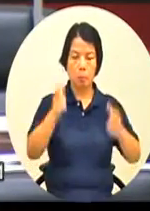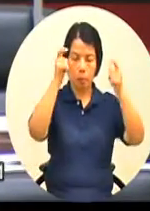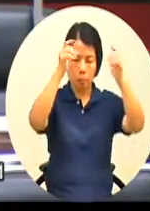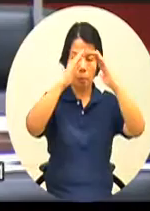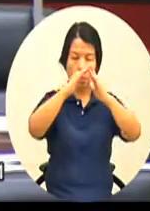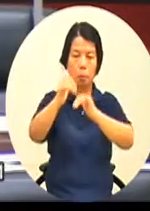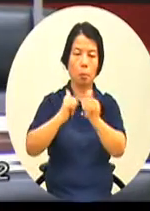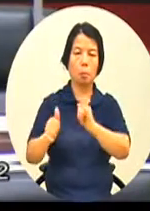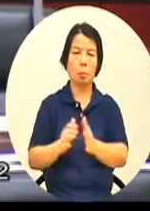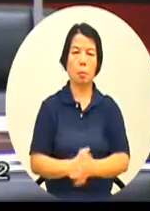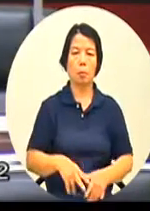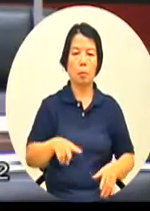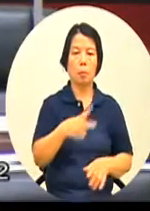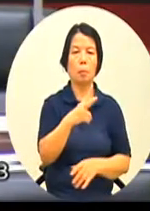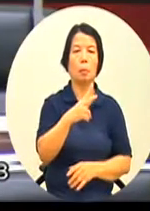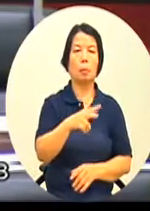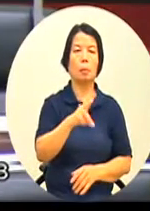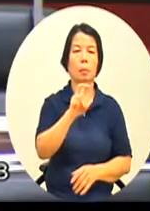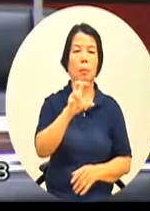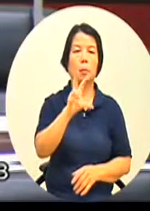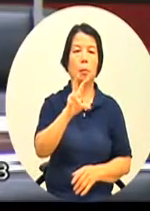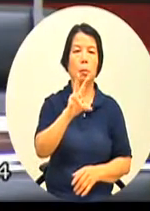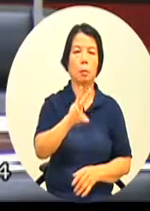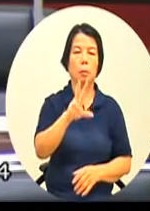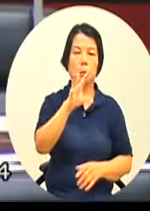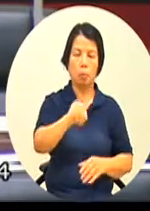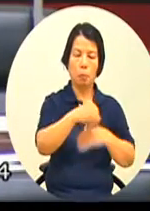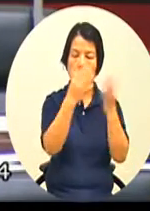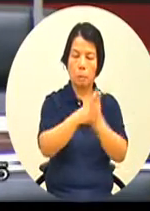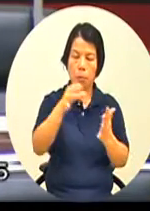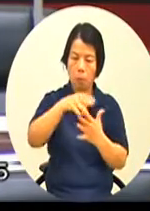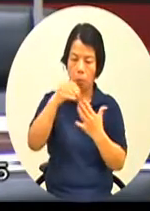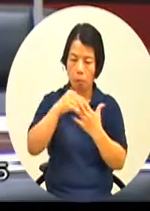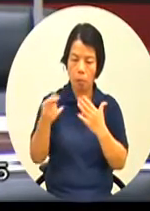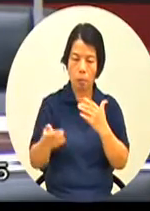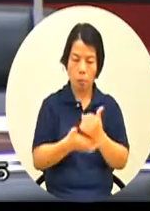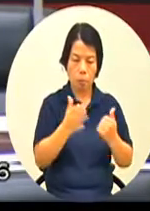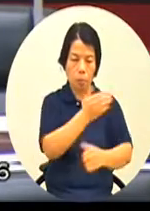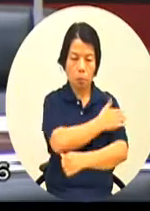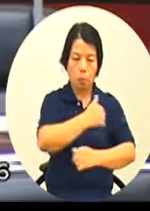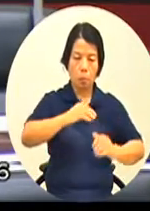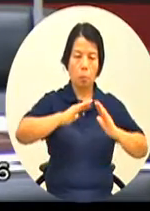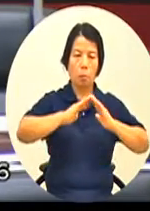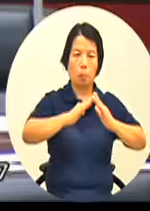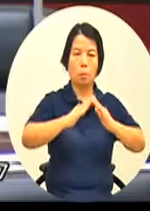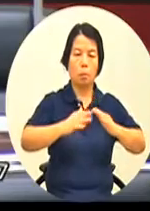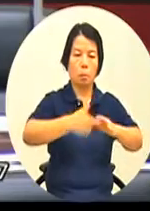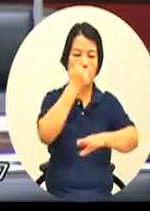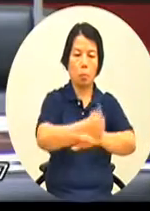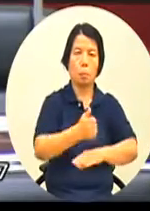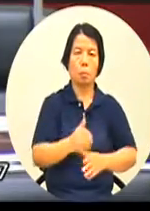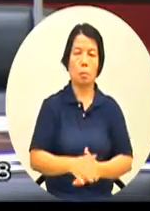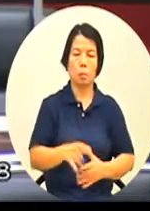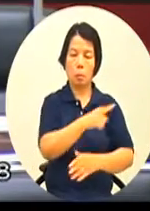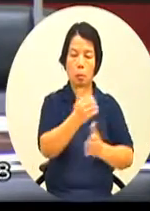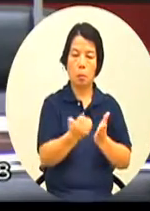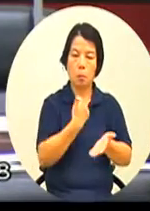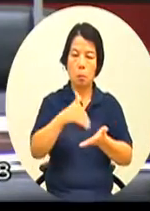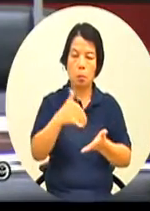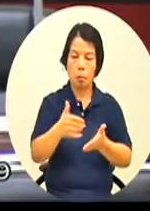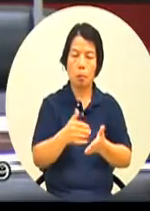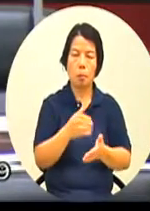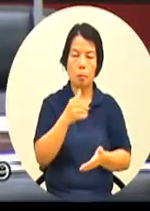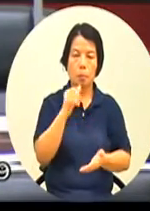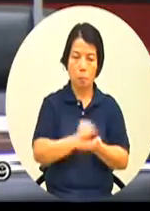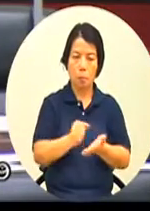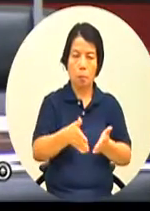民277万人选出陈菊当市长，那让陈菊呢市长呢有预算权编这个预算，